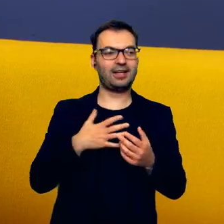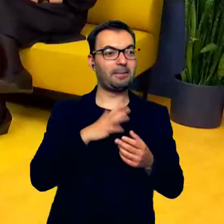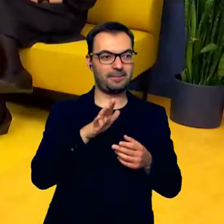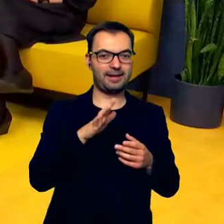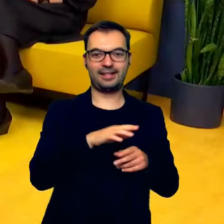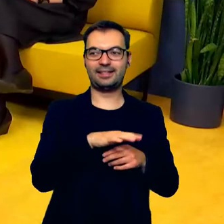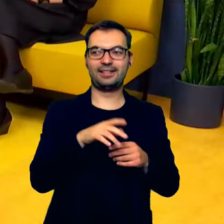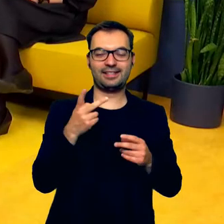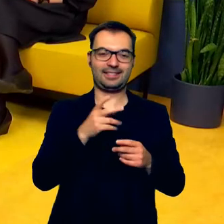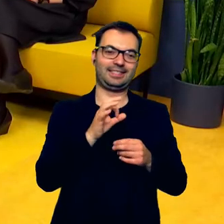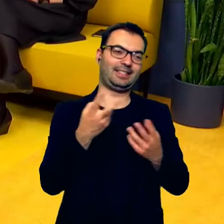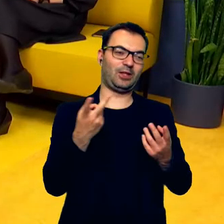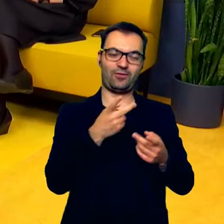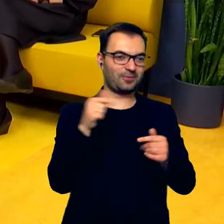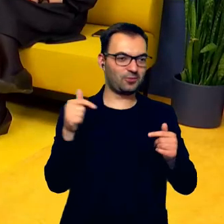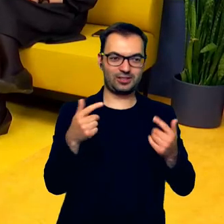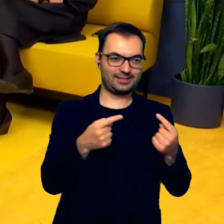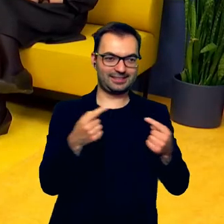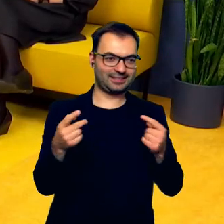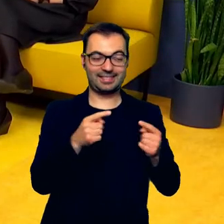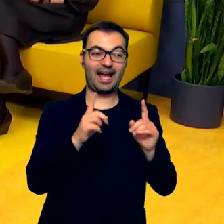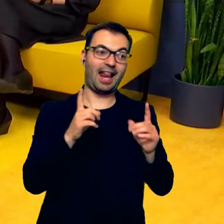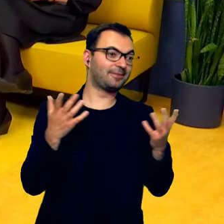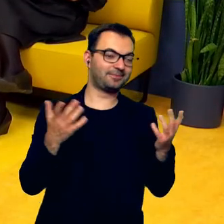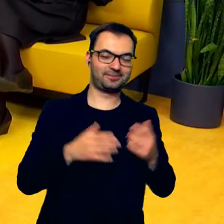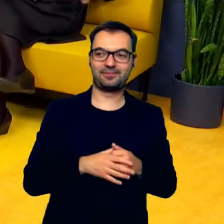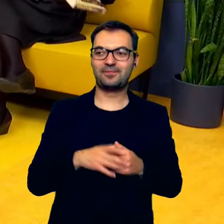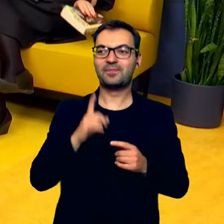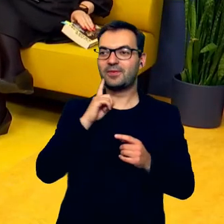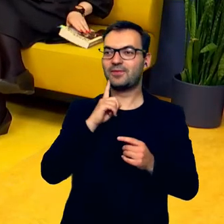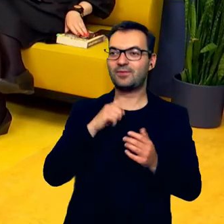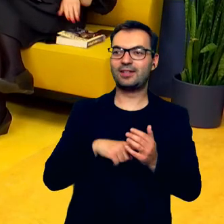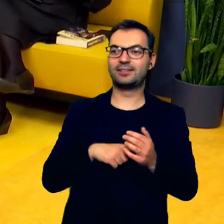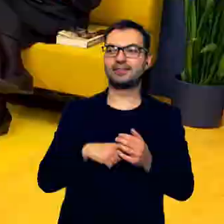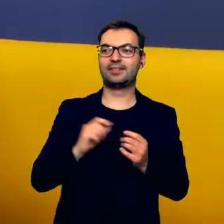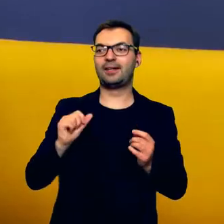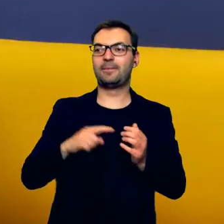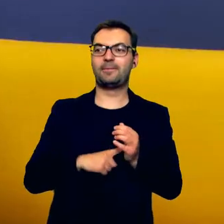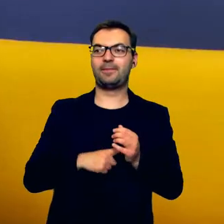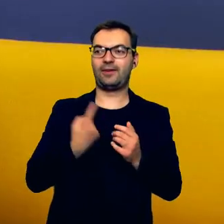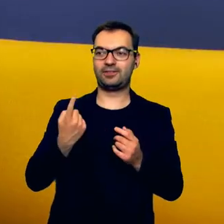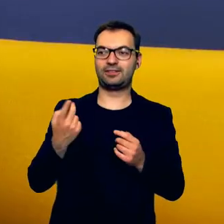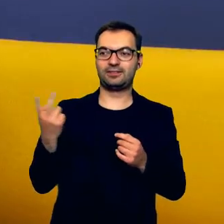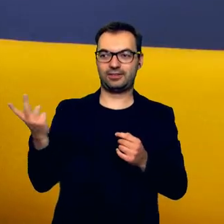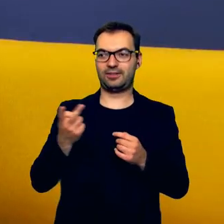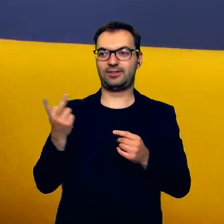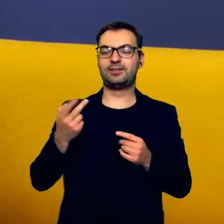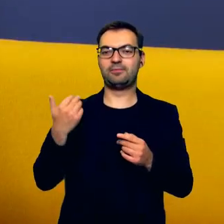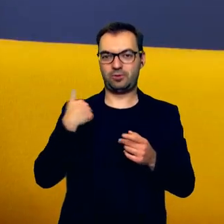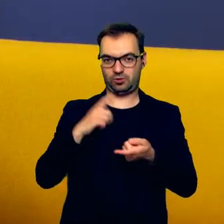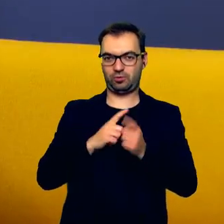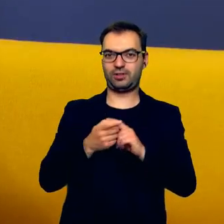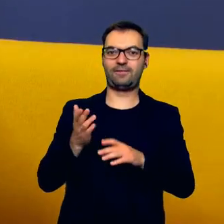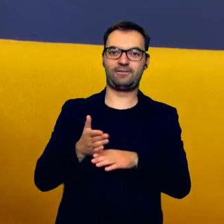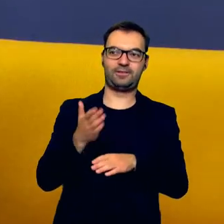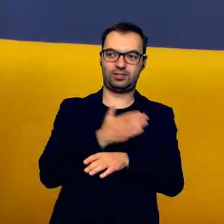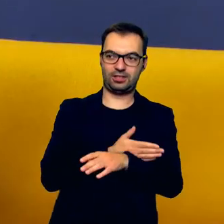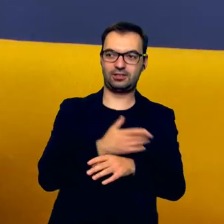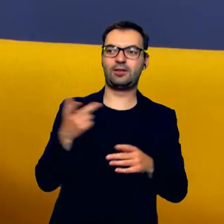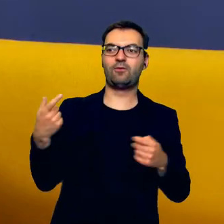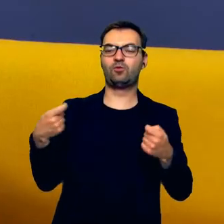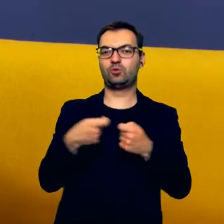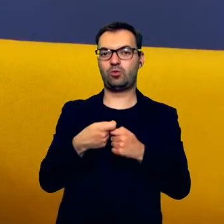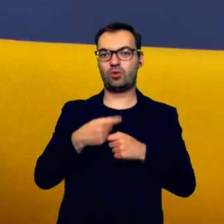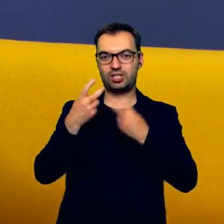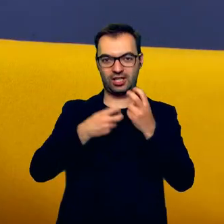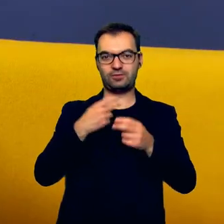ma pan synów, że oni musieli tutaj jakoś ze sobą, ale... No właśnie. No właśnie. Otóż pierwszy raz panowie, oczywiście oni się spotkali już kiedyś, prowadzili tak.